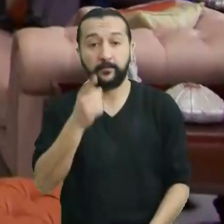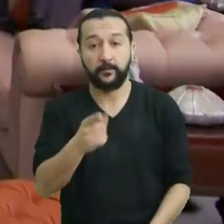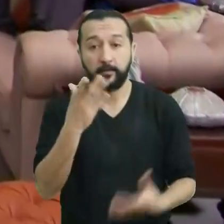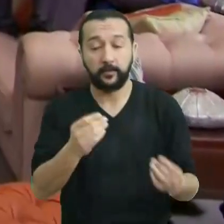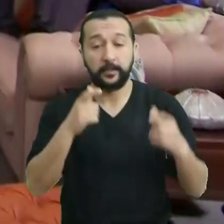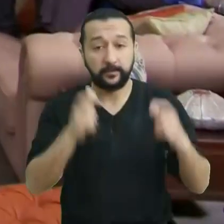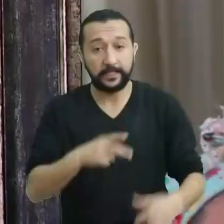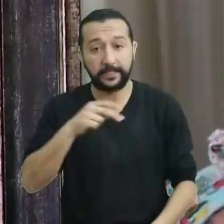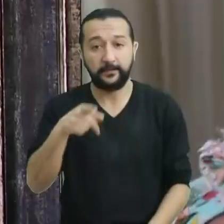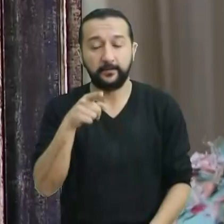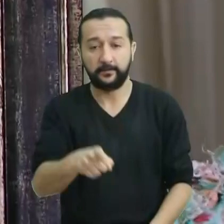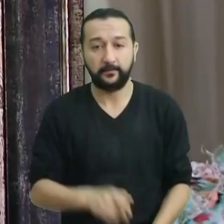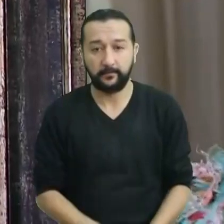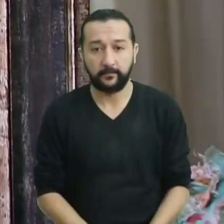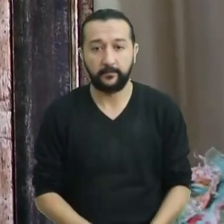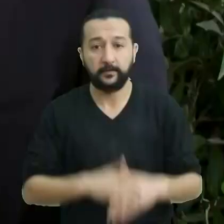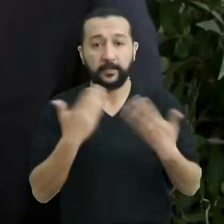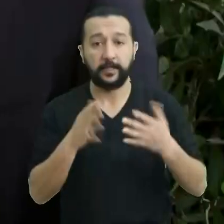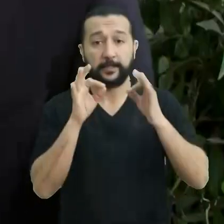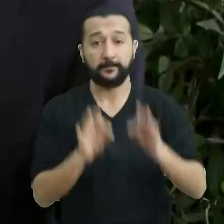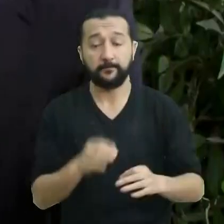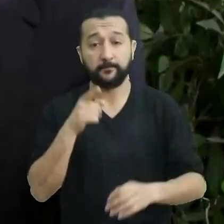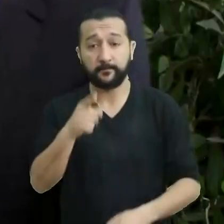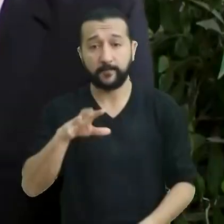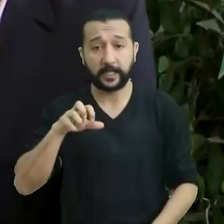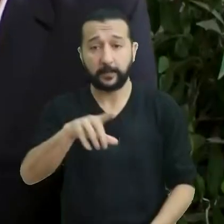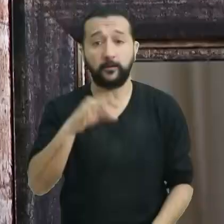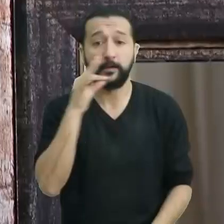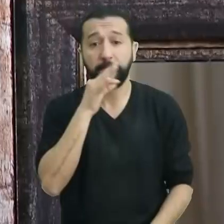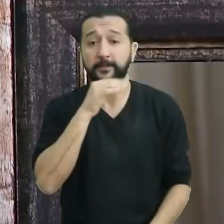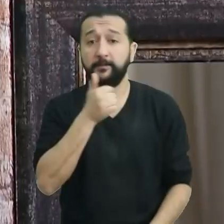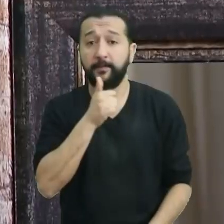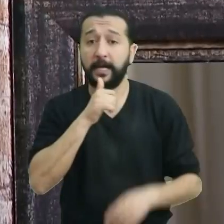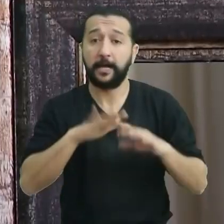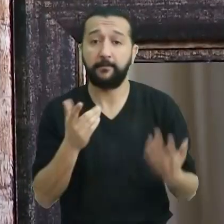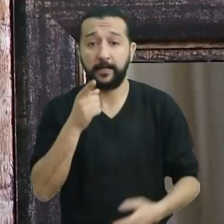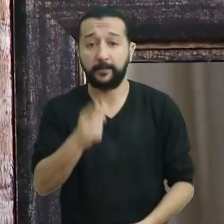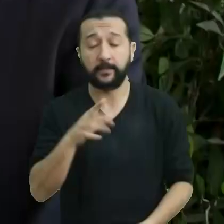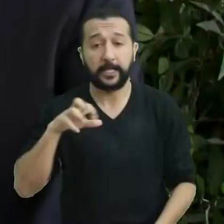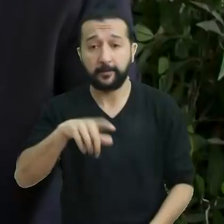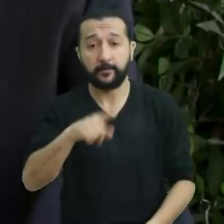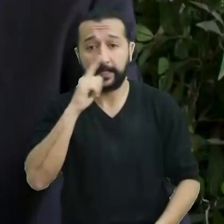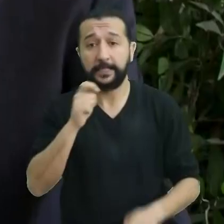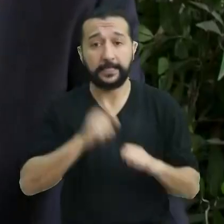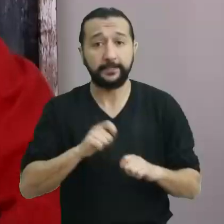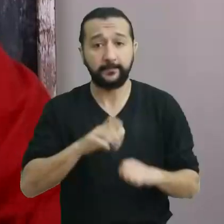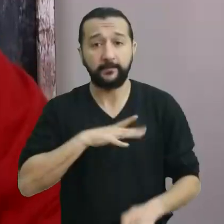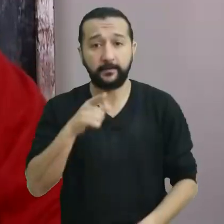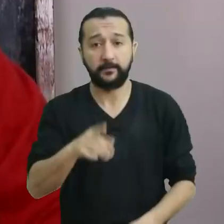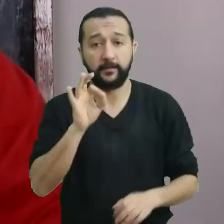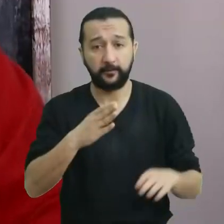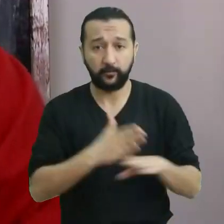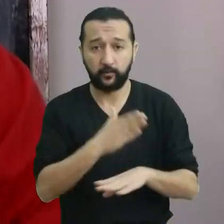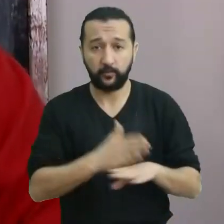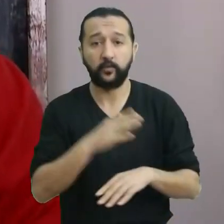Bu lan geçti. Yani tarantulaya benziyordu baba ama... Ya tarantula burada ne arasın?